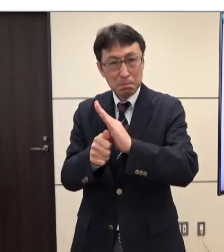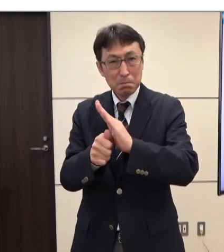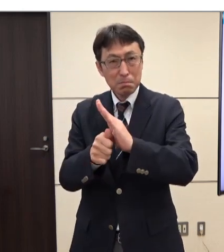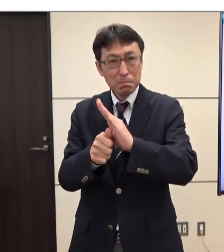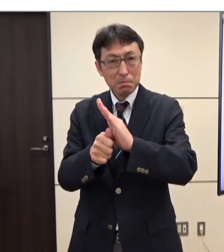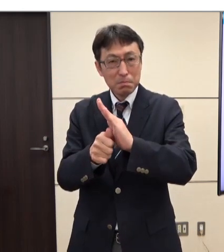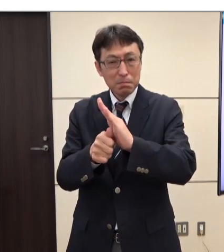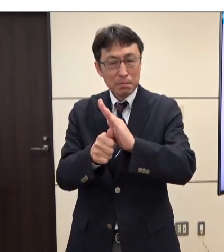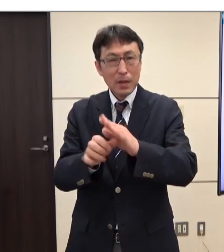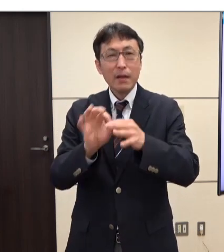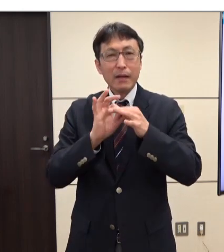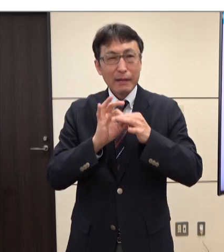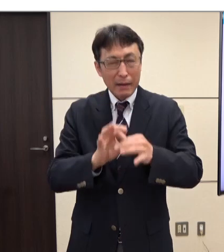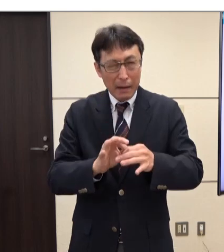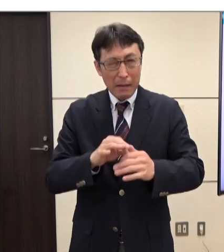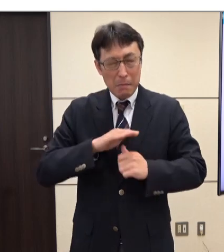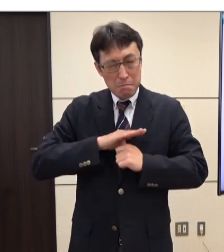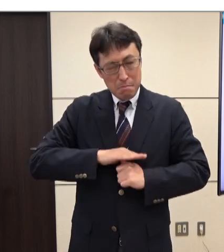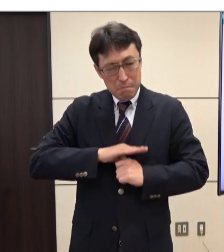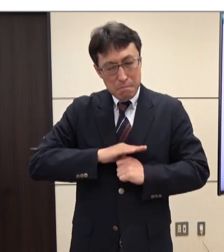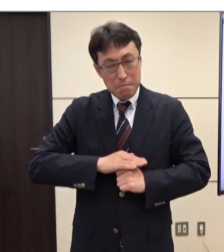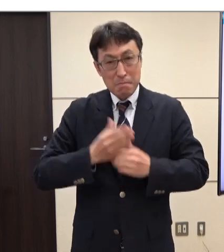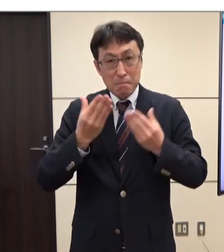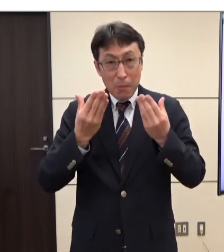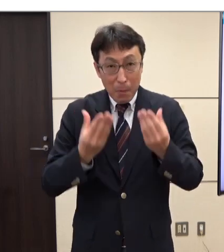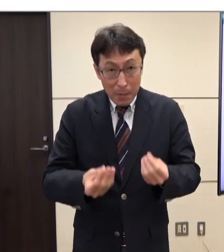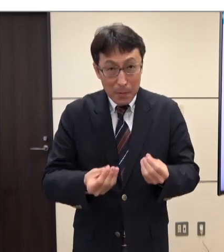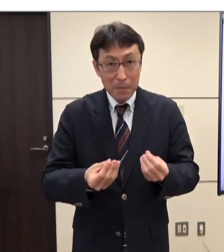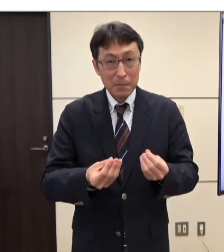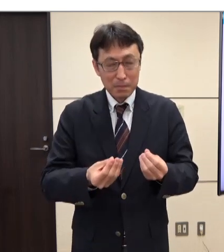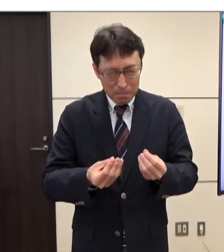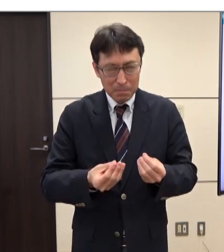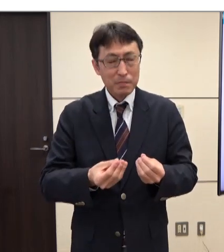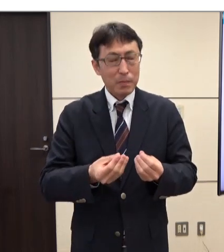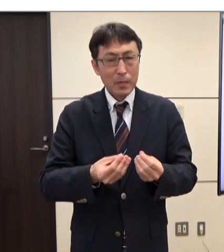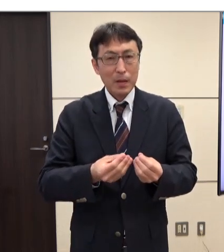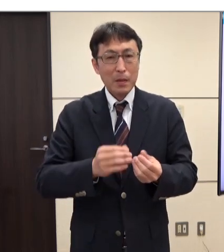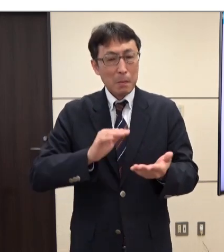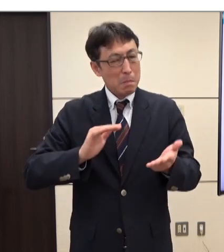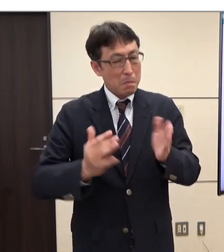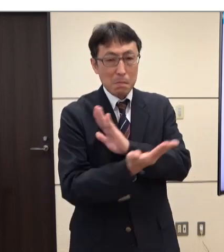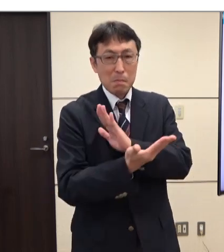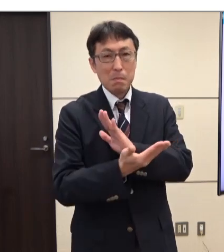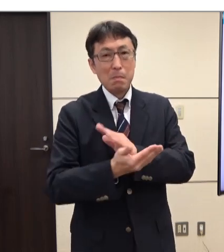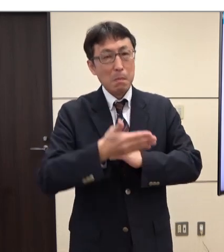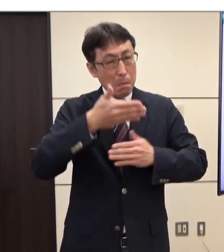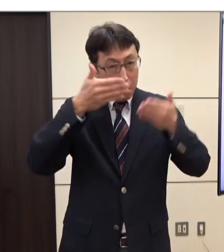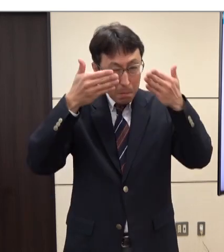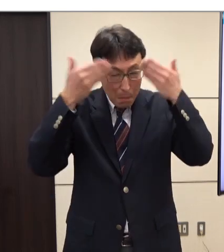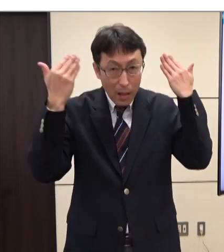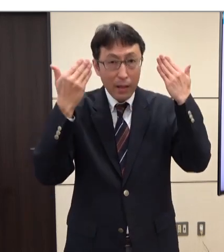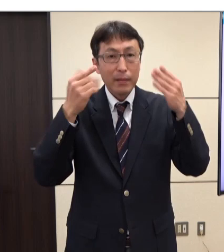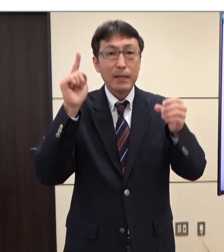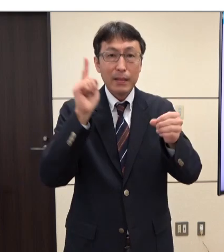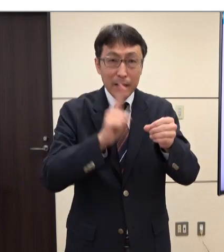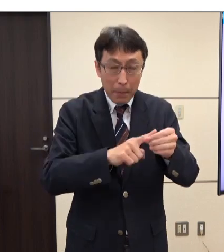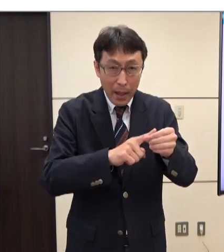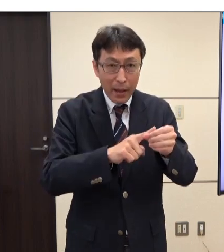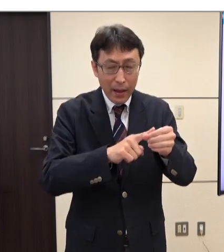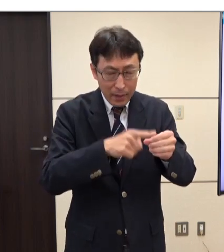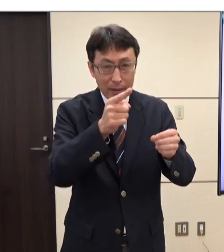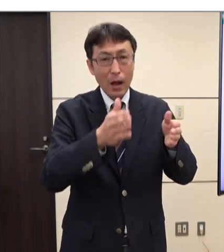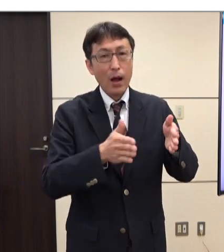塞いだ気持ちを開放的にできるという点ではですね、やっぱり人気のある場所となったんではないかなというふうに思